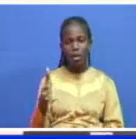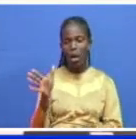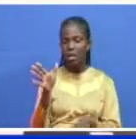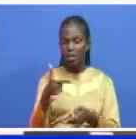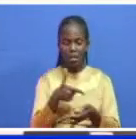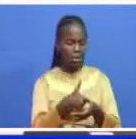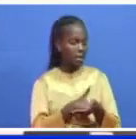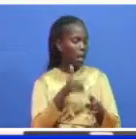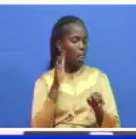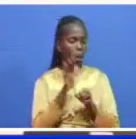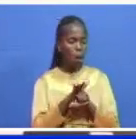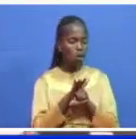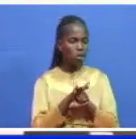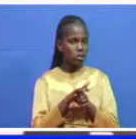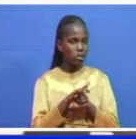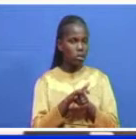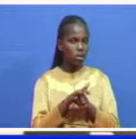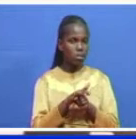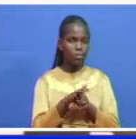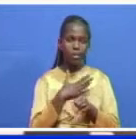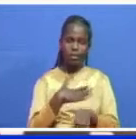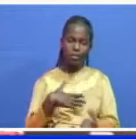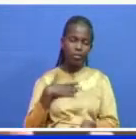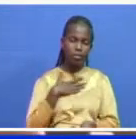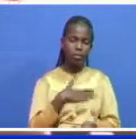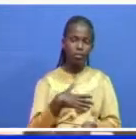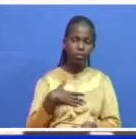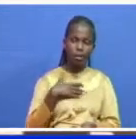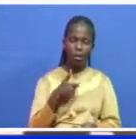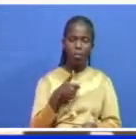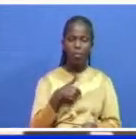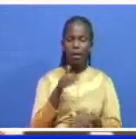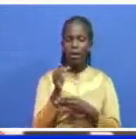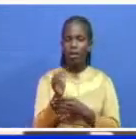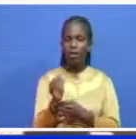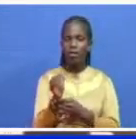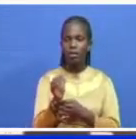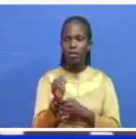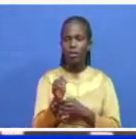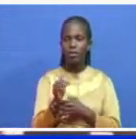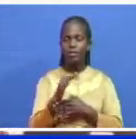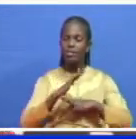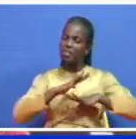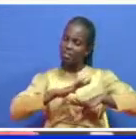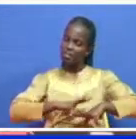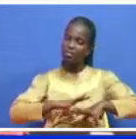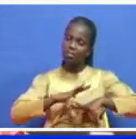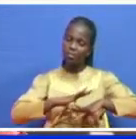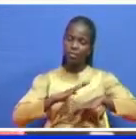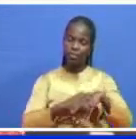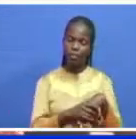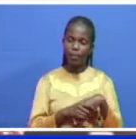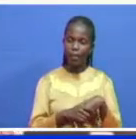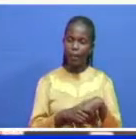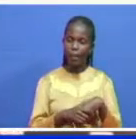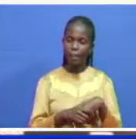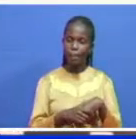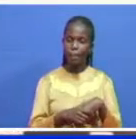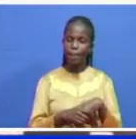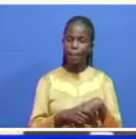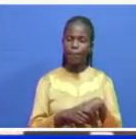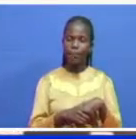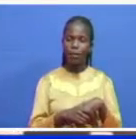kulevya. Jamani, ningeomba tu tutulie, waze wetu watuelekeze